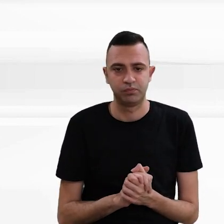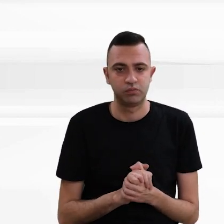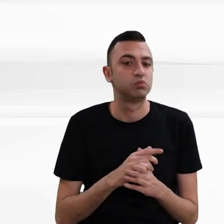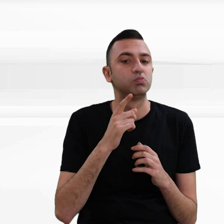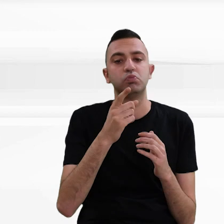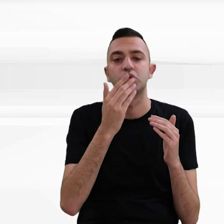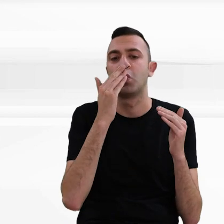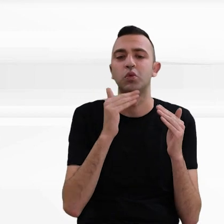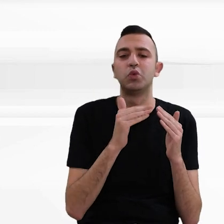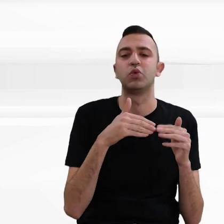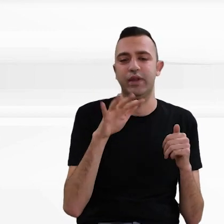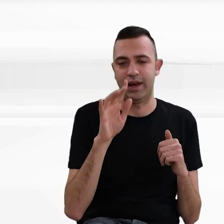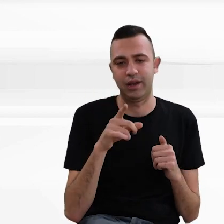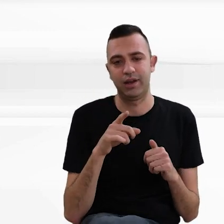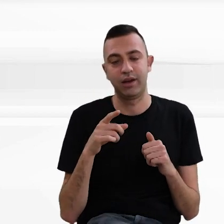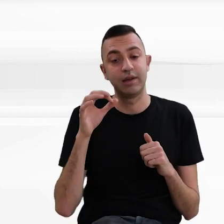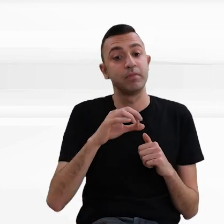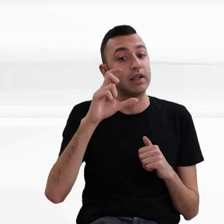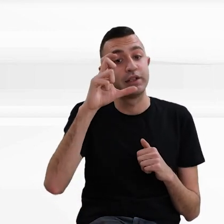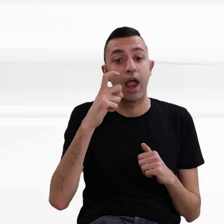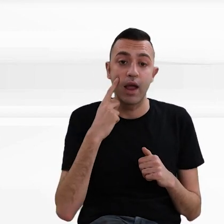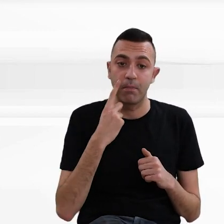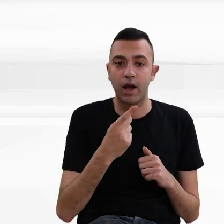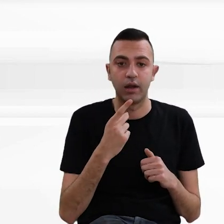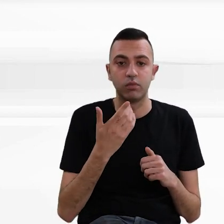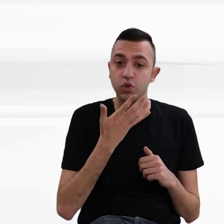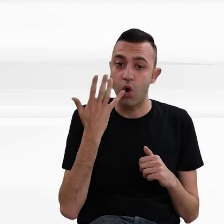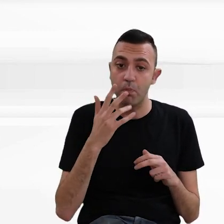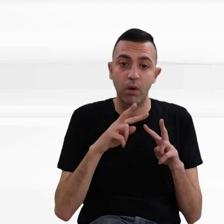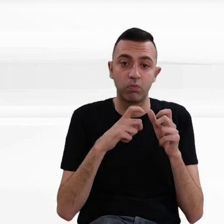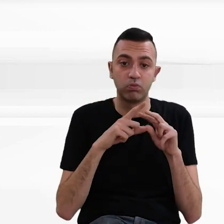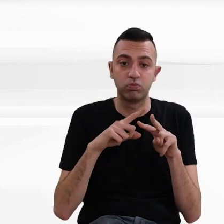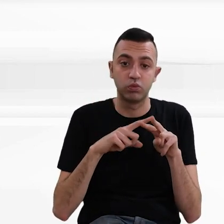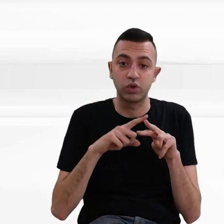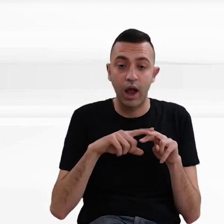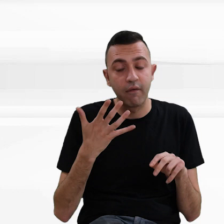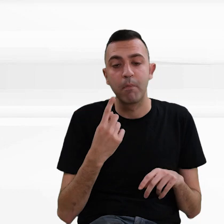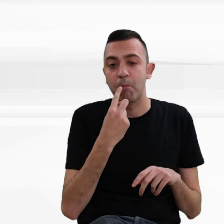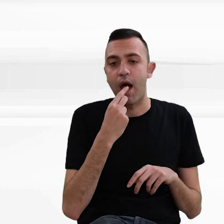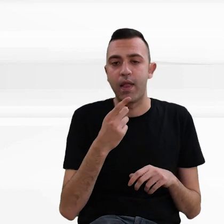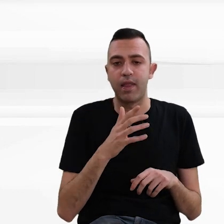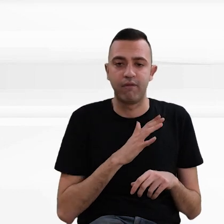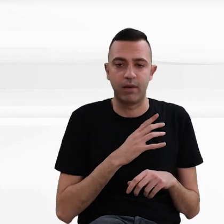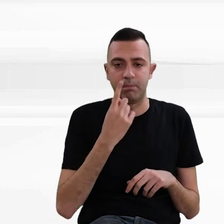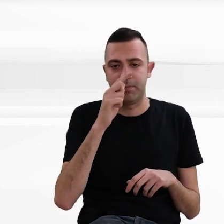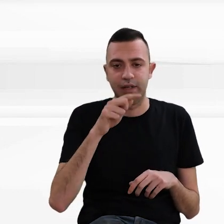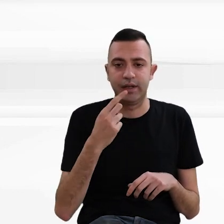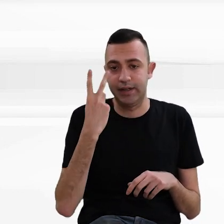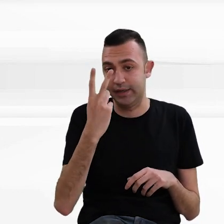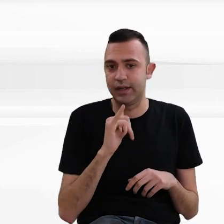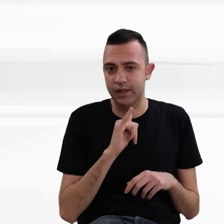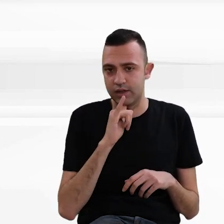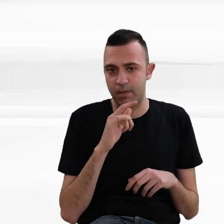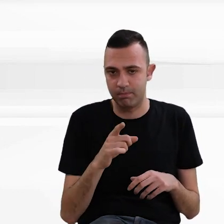o zaman bu da istenileni vermedi gelince seçeneğini çorba musakka ve makarna var çorba bir tam Ondaki